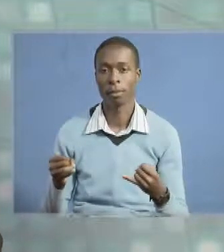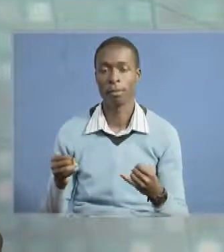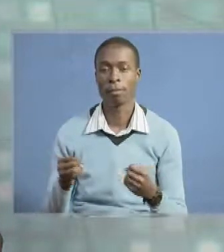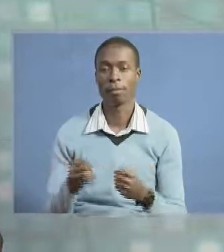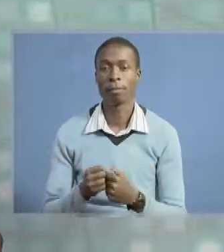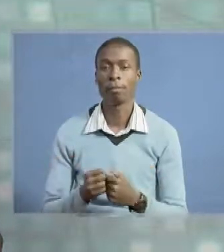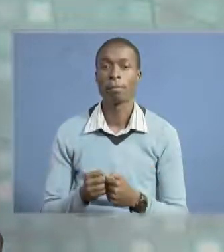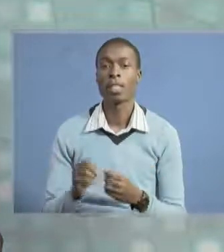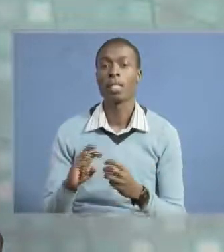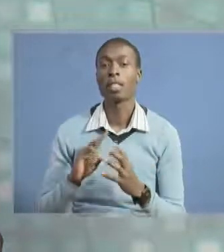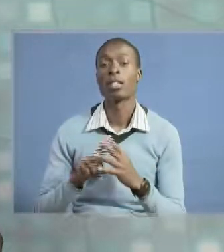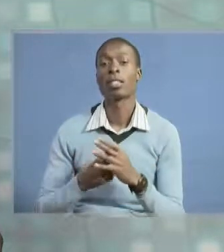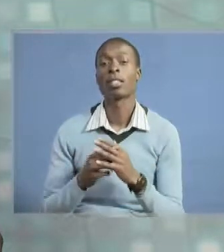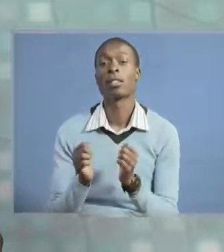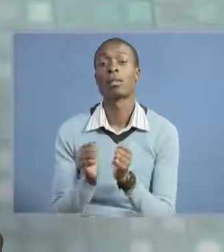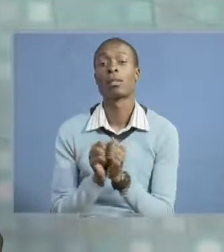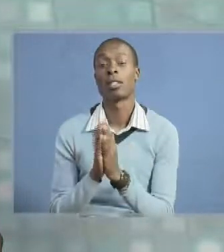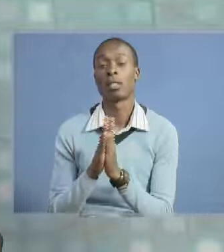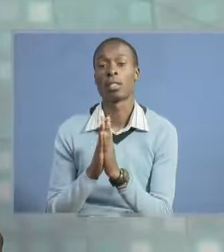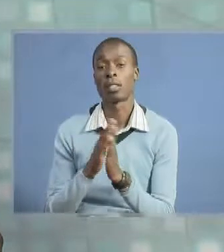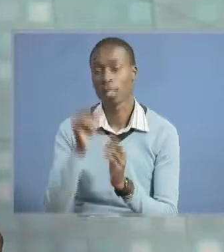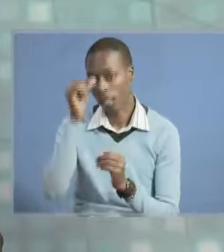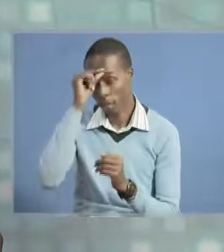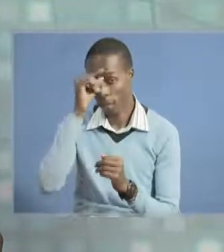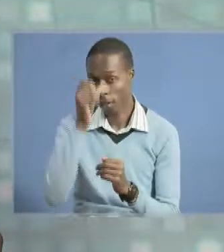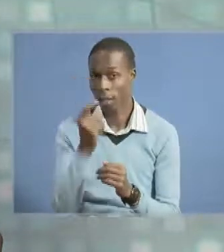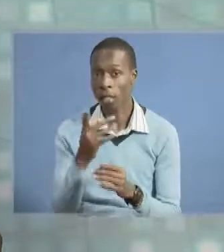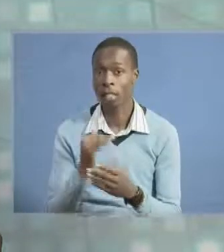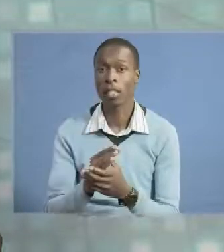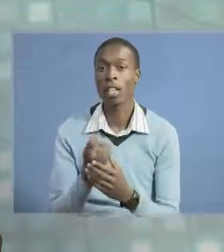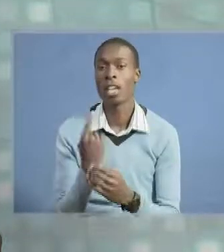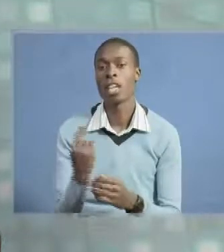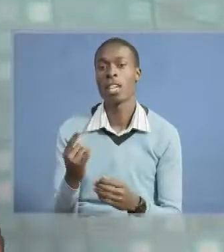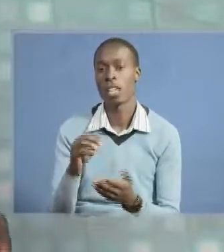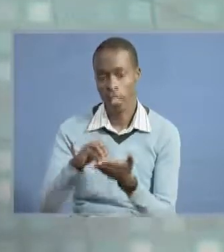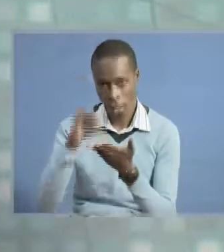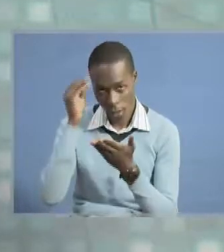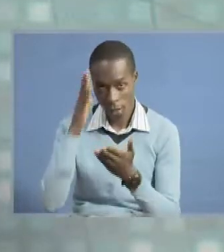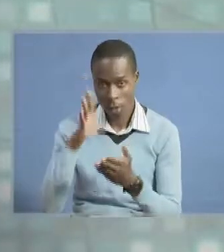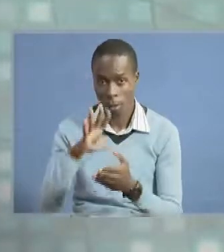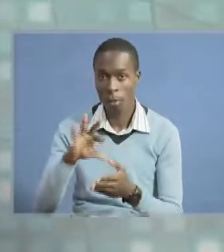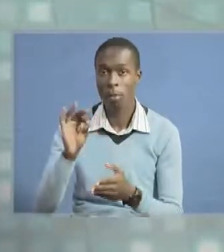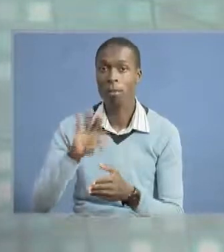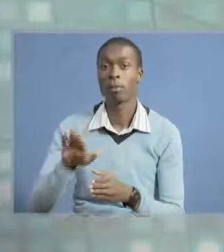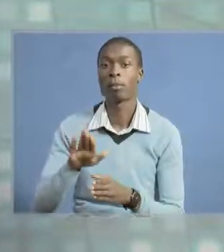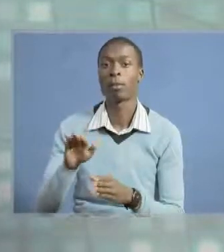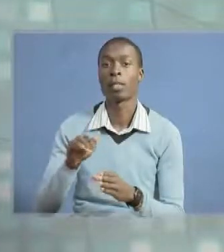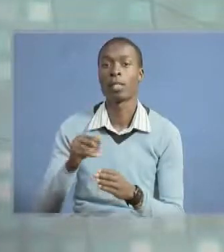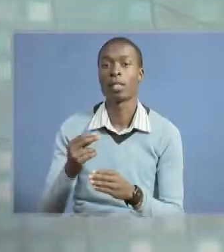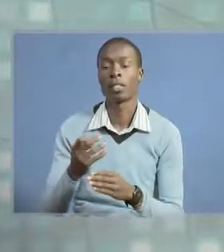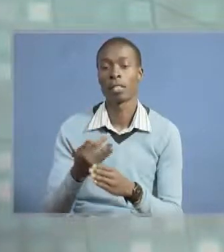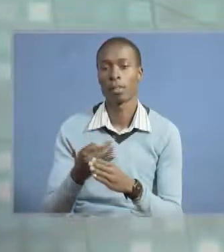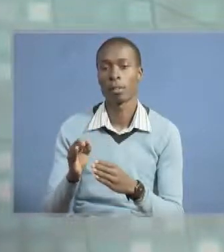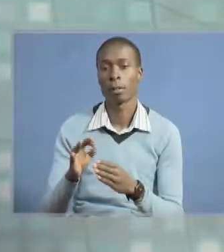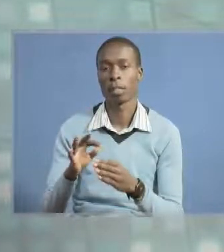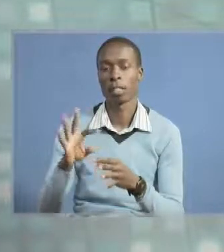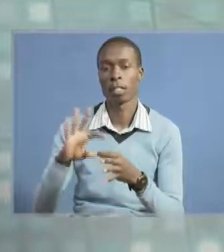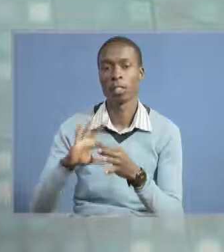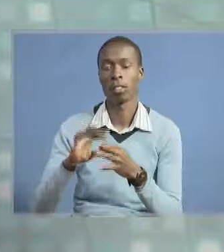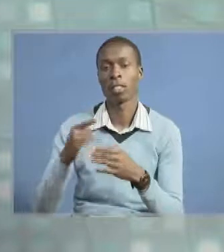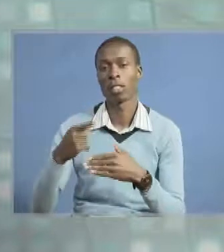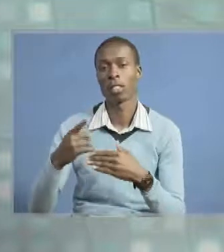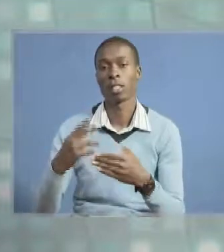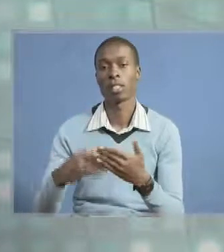habari. Tunaanza na habari kuwa serikali imesema kwamba kila mtahiniwa hatapata nafasi ya kujiunga na shule upili mwaka